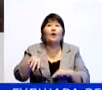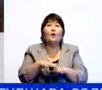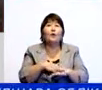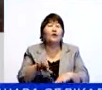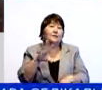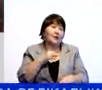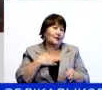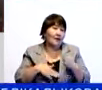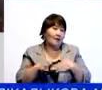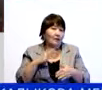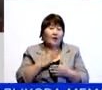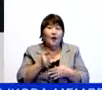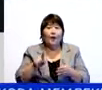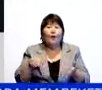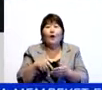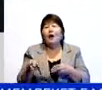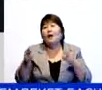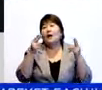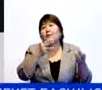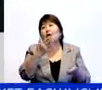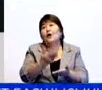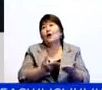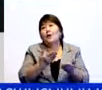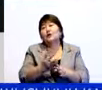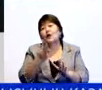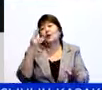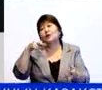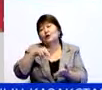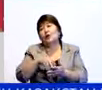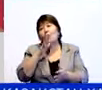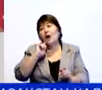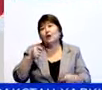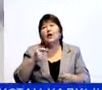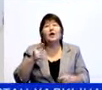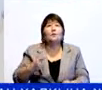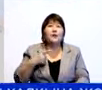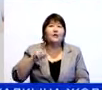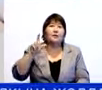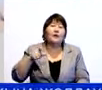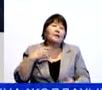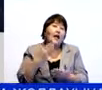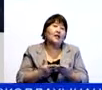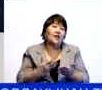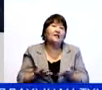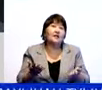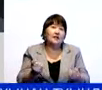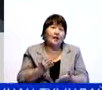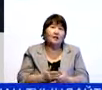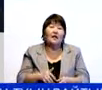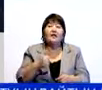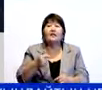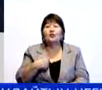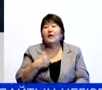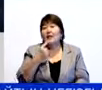дән риза. Өйткені қалаға барып, ұзынсонар кезекте тұрып, уақыт жоғалтпай білікті мамандардың кеңесін алды. Мен негізінде менің